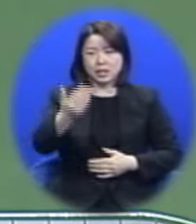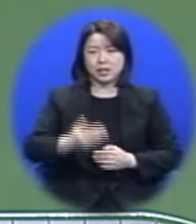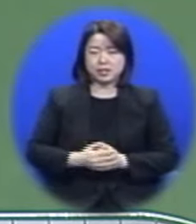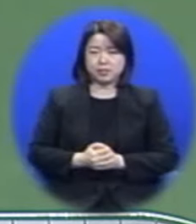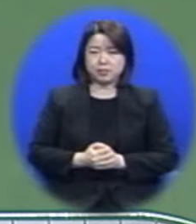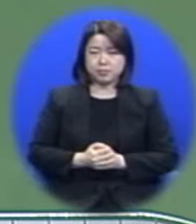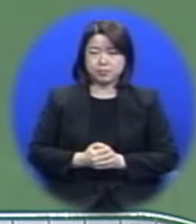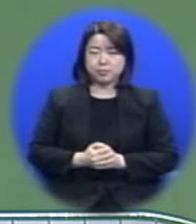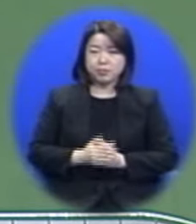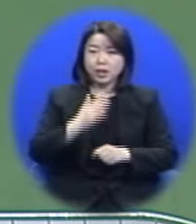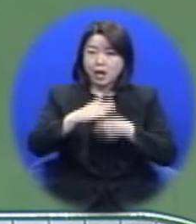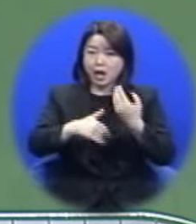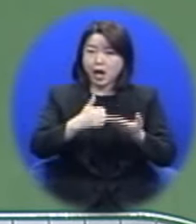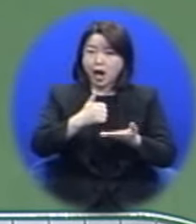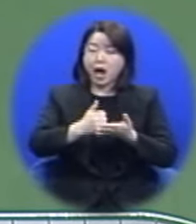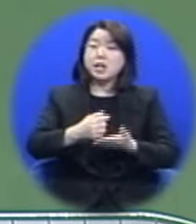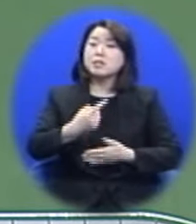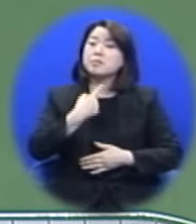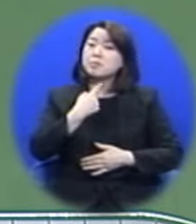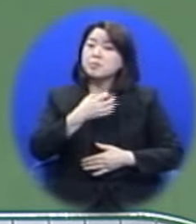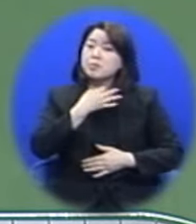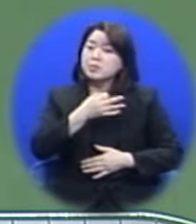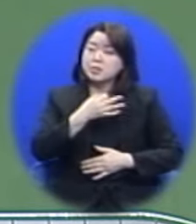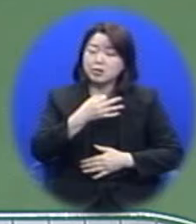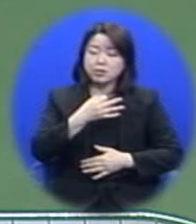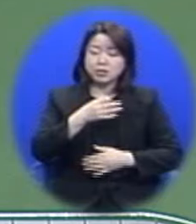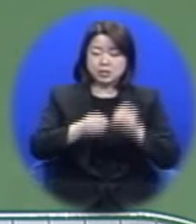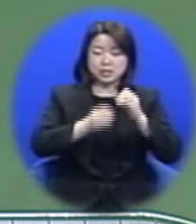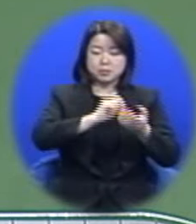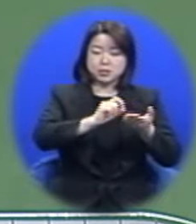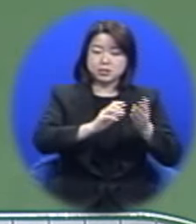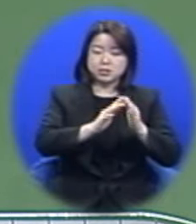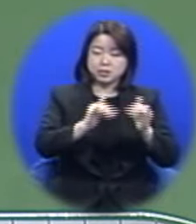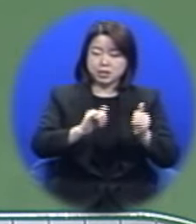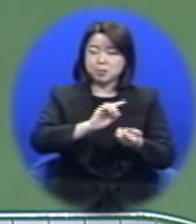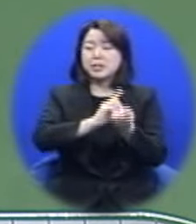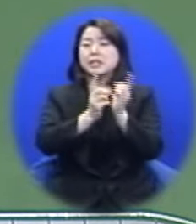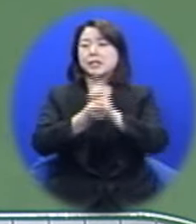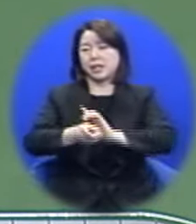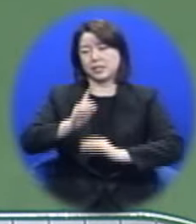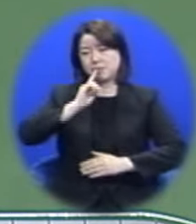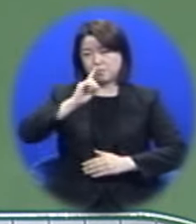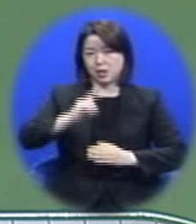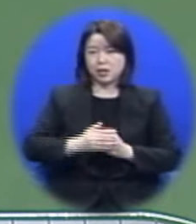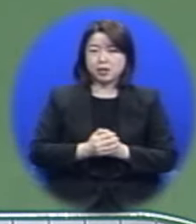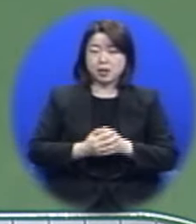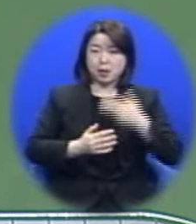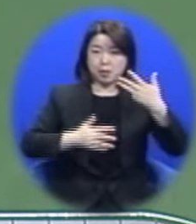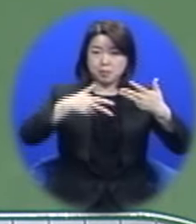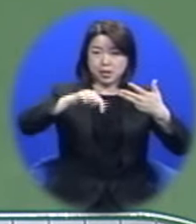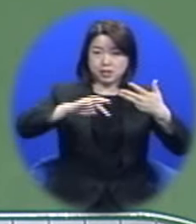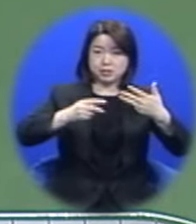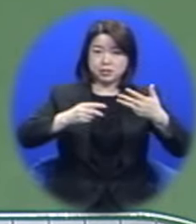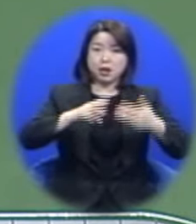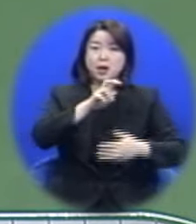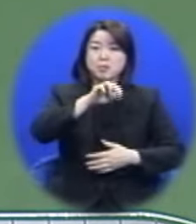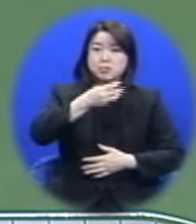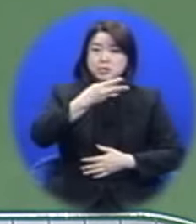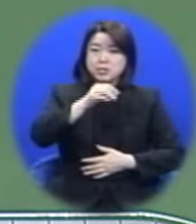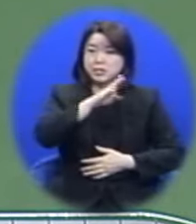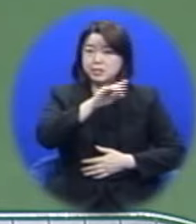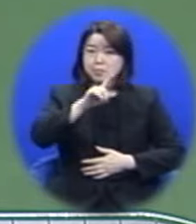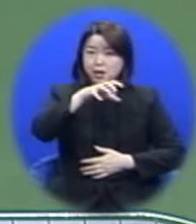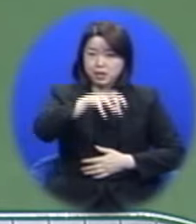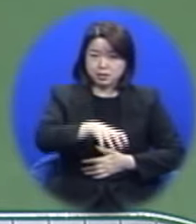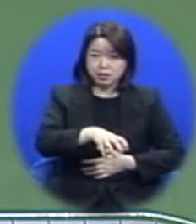하나님의 음성을 시편 기자가 대언합니다. 8절 말씀에 므리바에서처럼